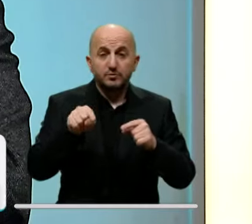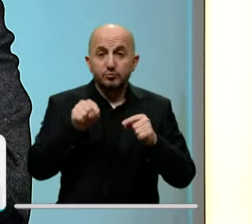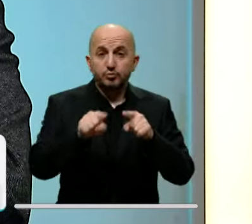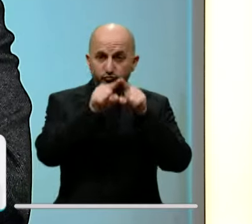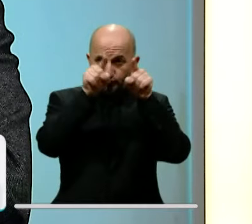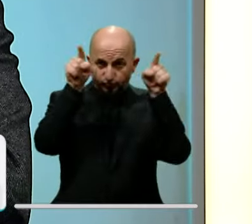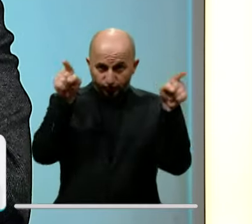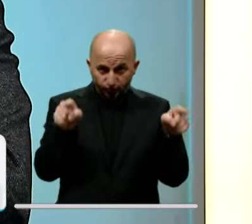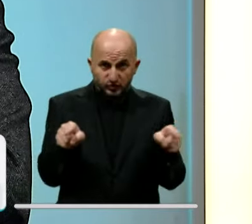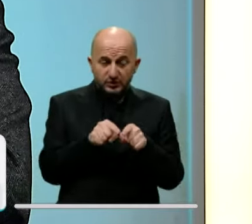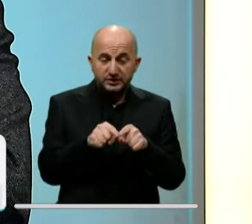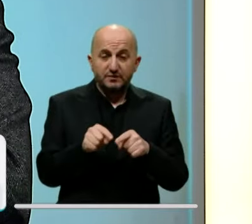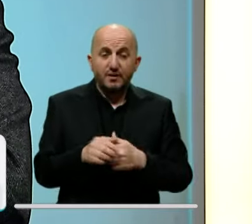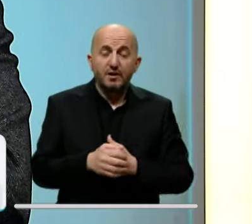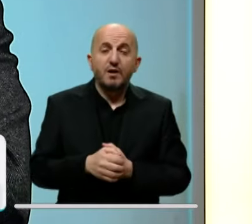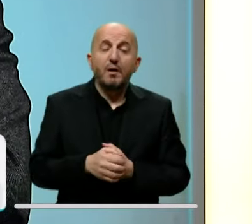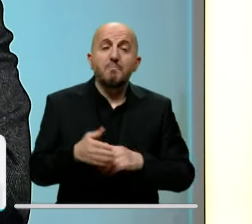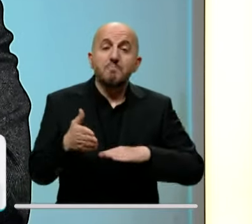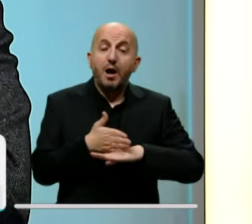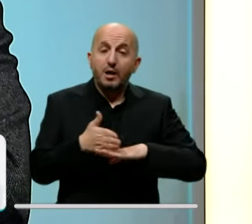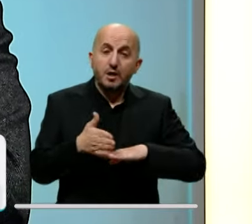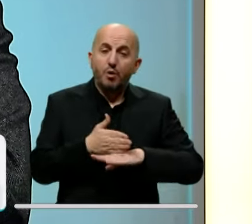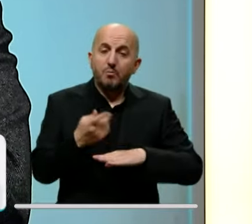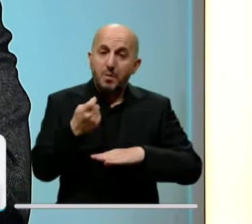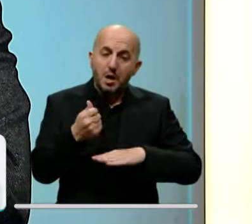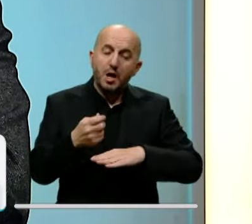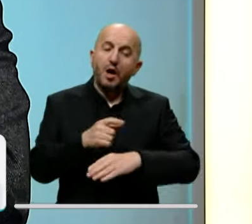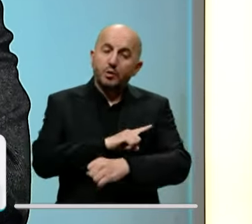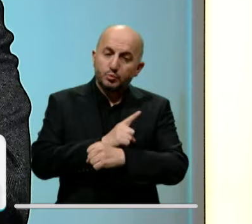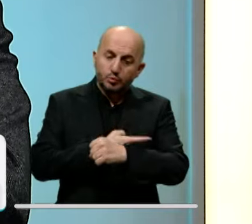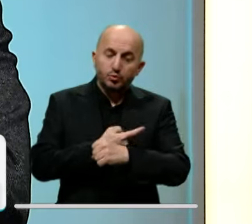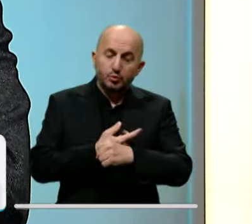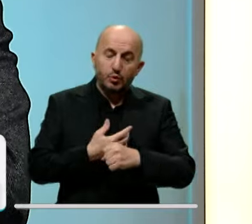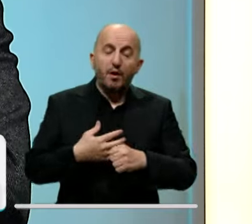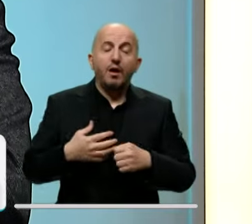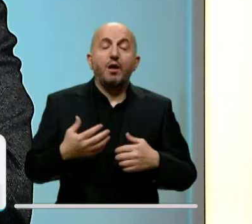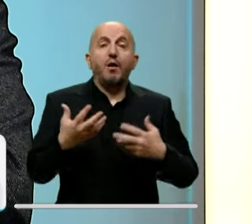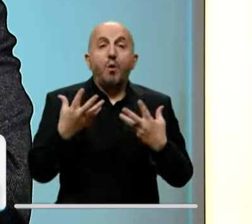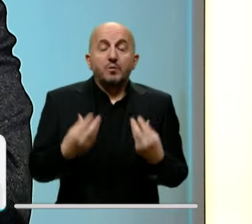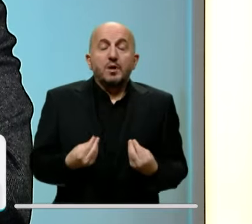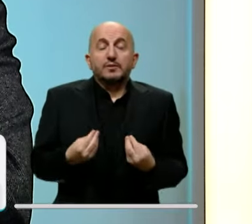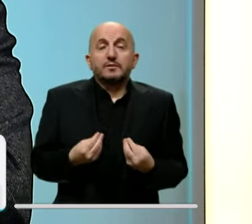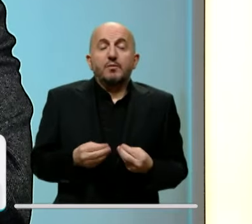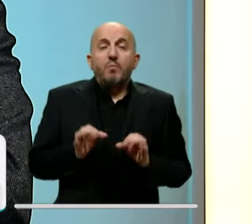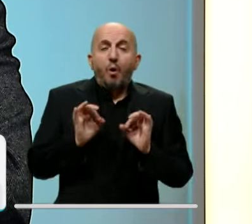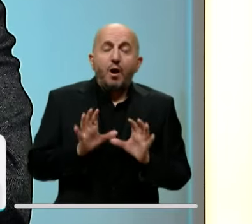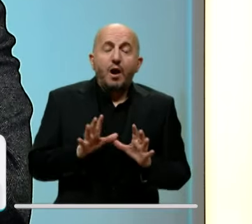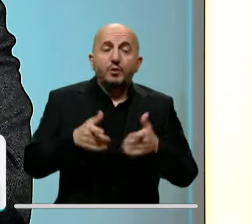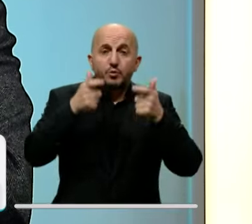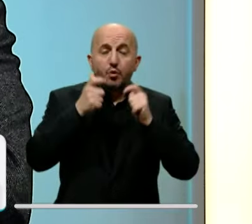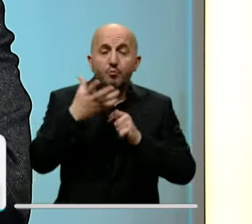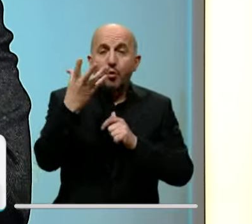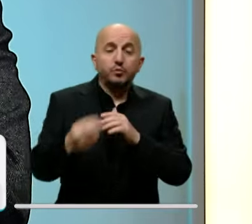Eee istitaat dediğimiz mali olarak E hani yeterliliğinin bulunması bu şekilde yükümlü olduktan